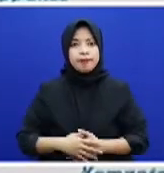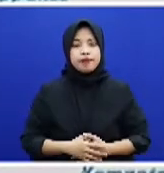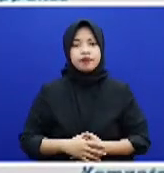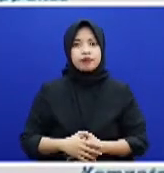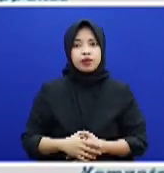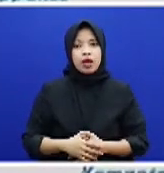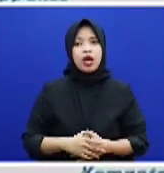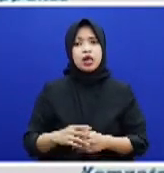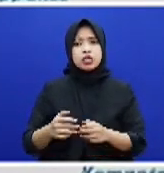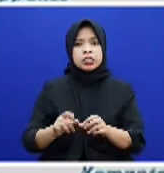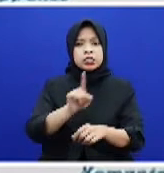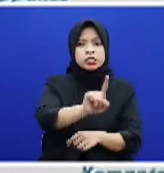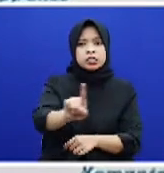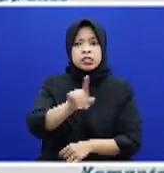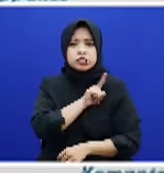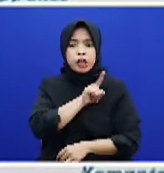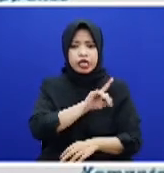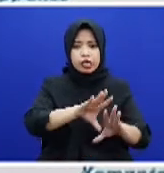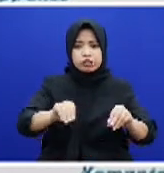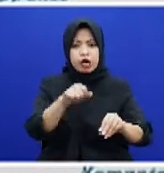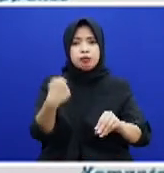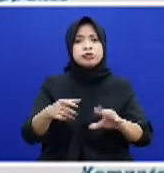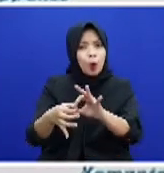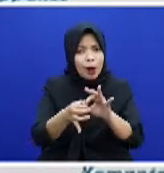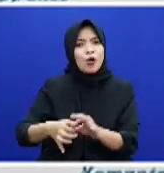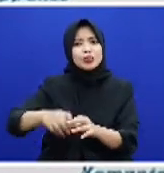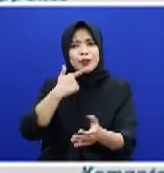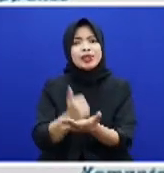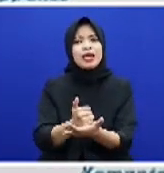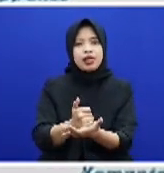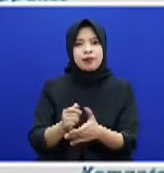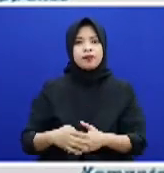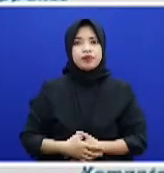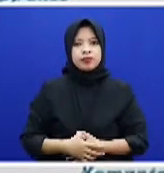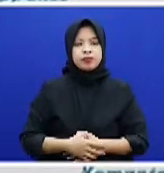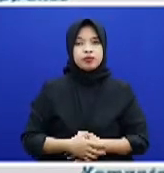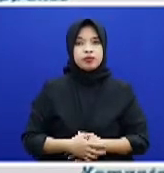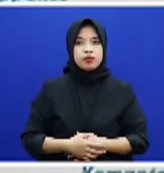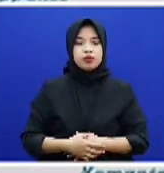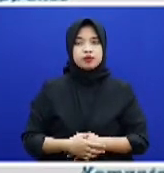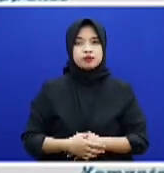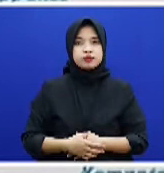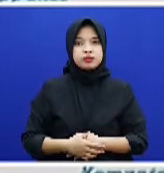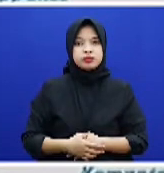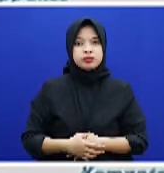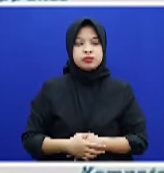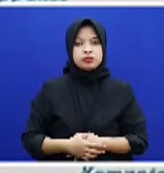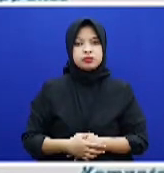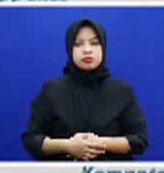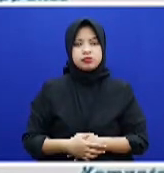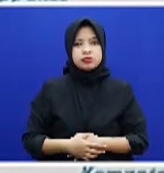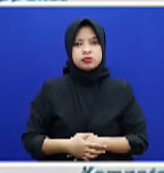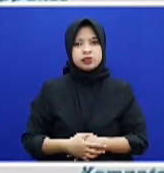secara kolaboratif, tidak bisa sendiri-sendiri. Untuk itu memang yang paling penting di sini adalah bagaimana kita nanti